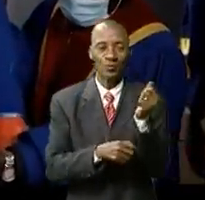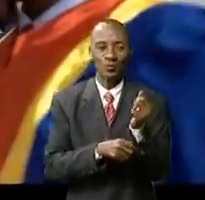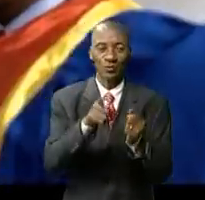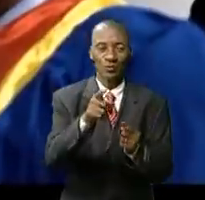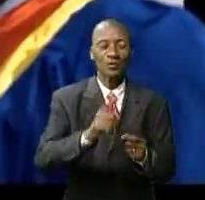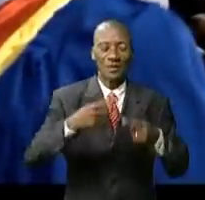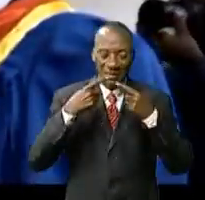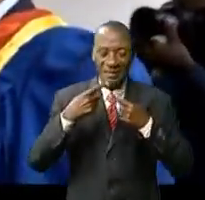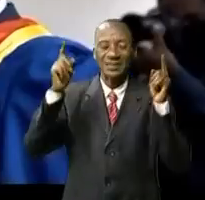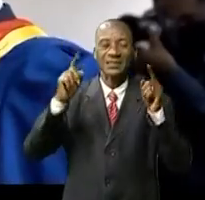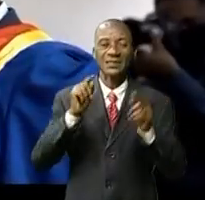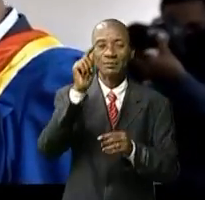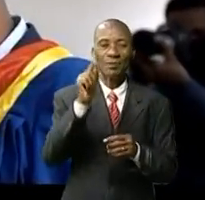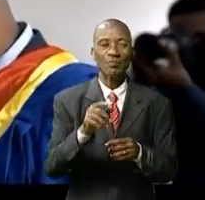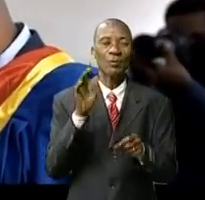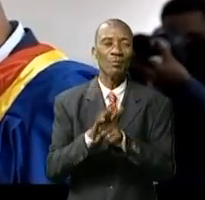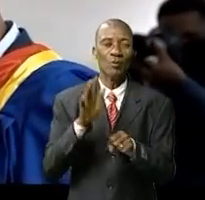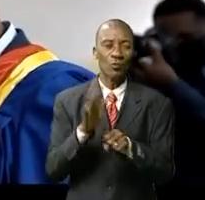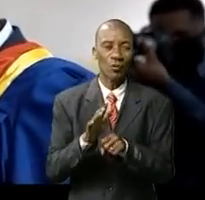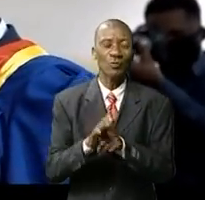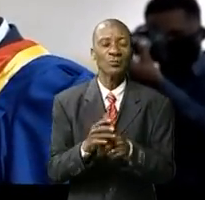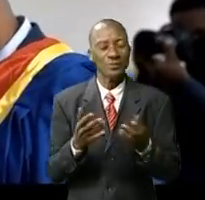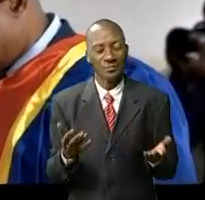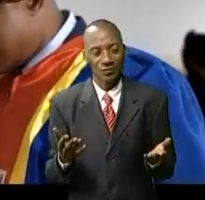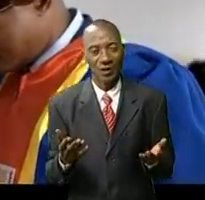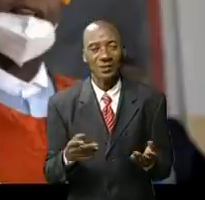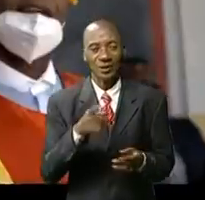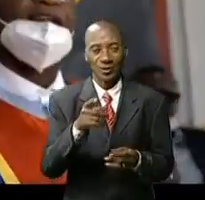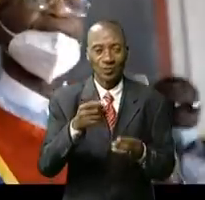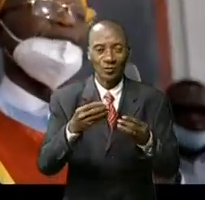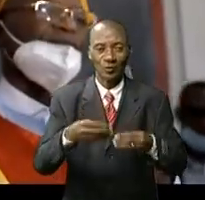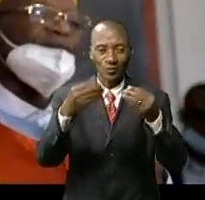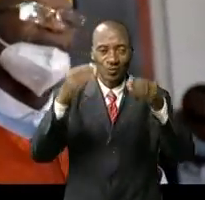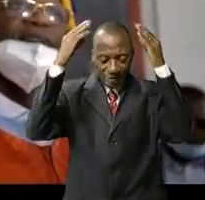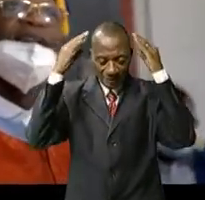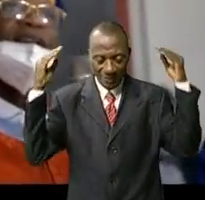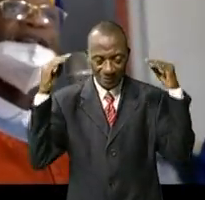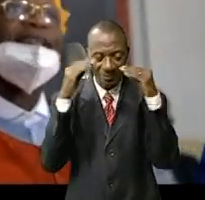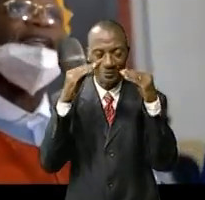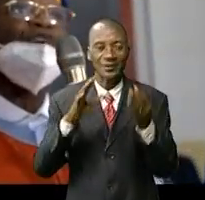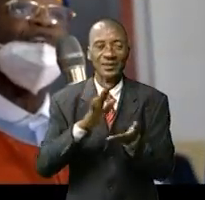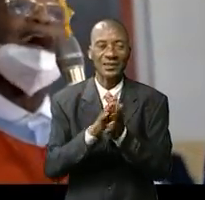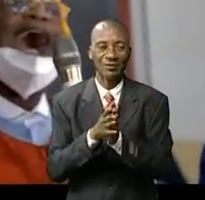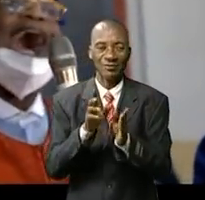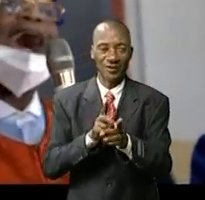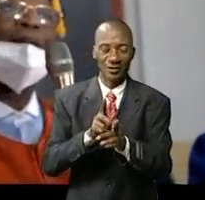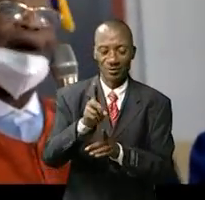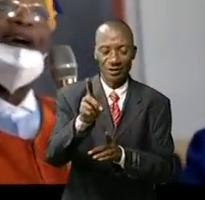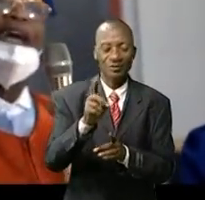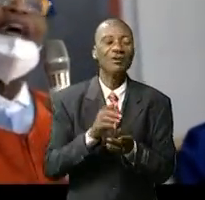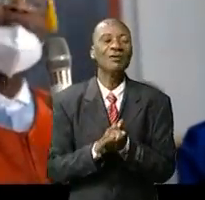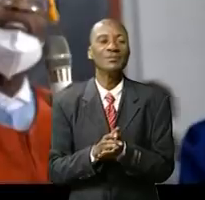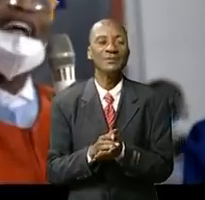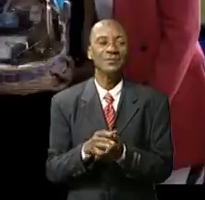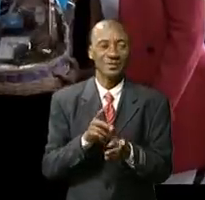professeur Nelson Ifeka Bonkomo a reçu sa toge et s'est fait poser les toques par les recteurs de l'UPC au